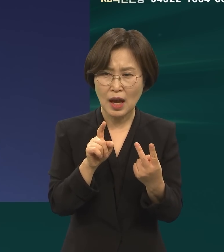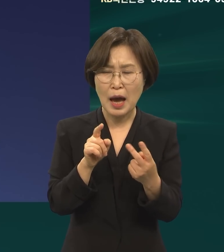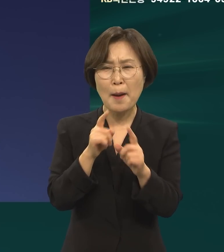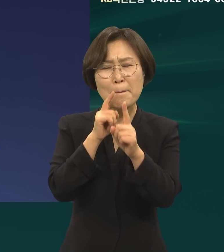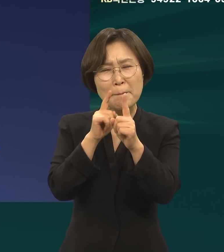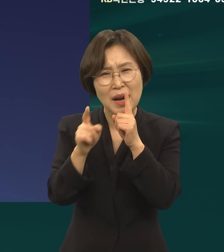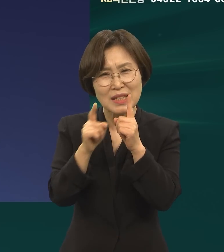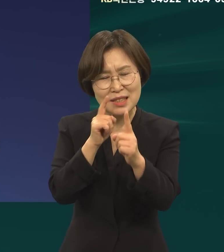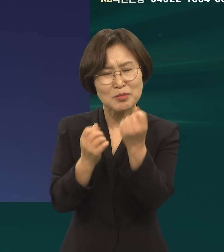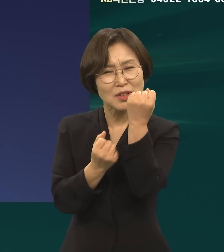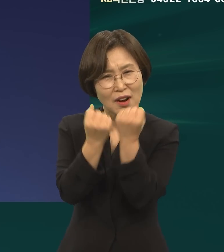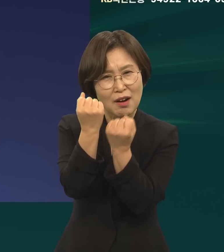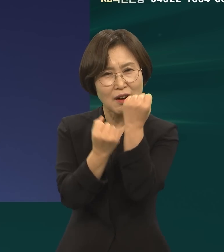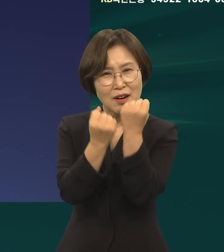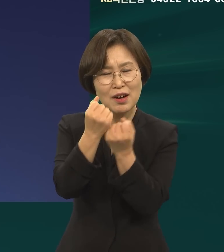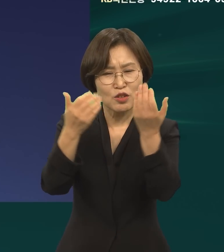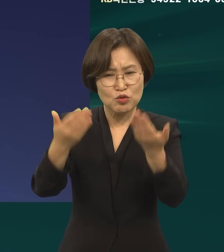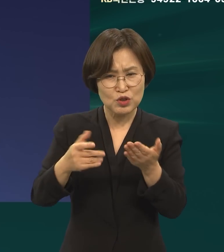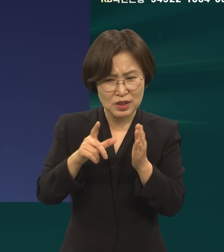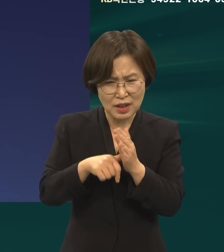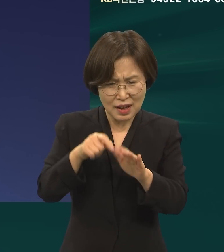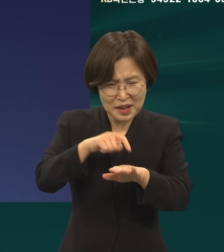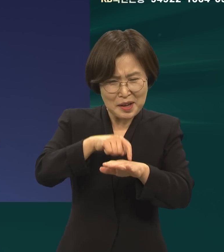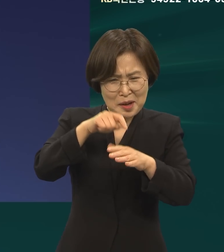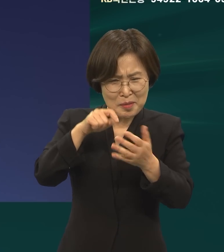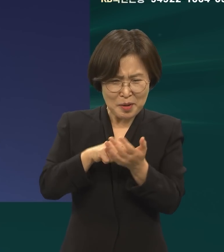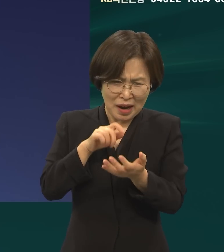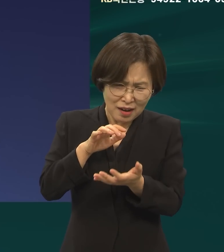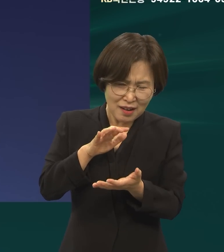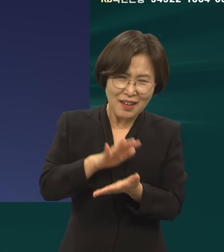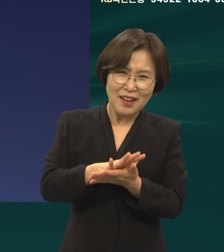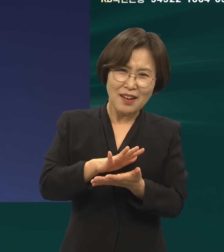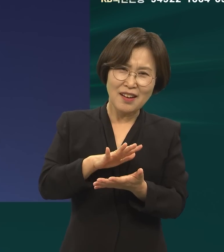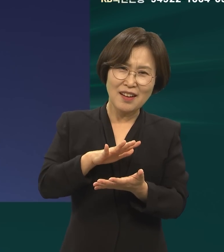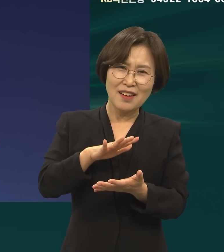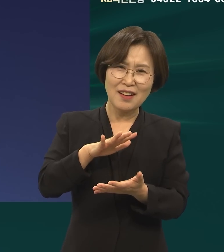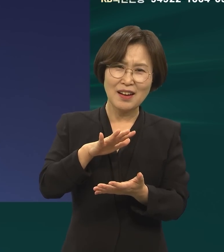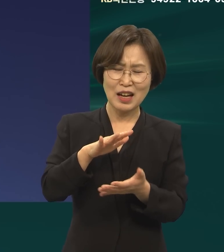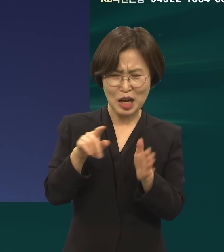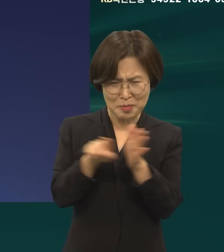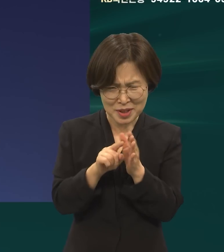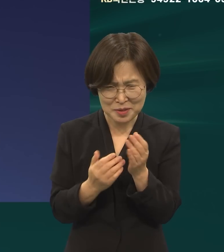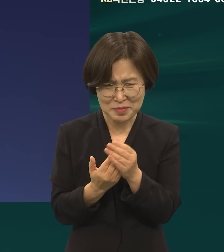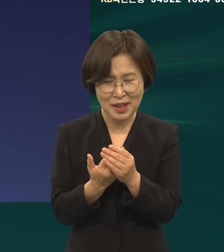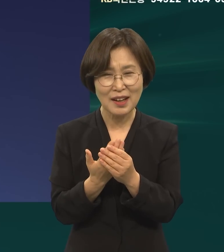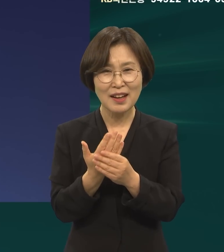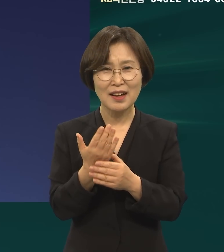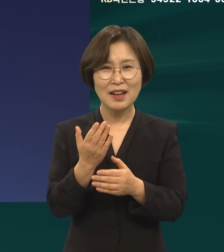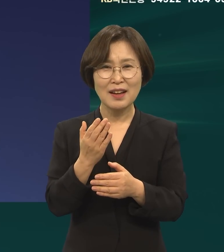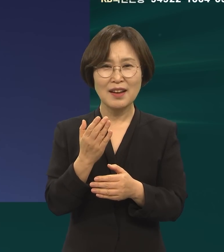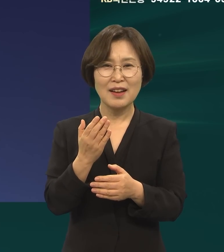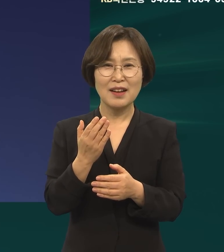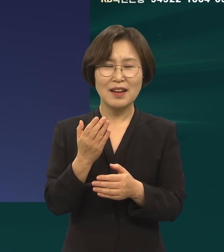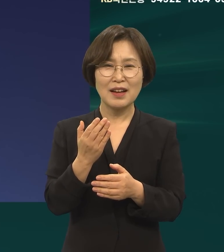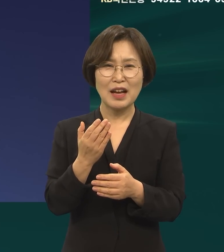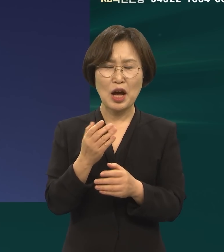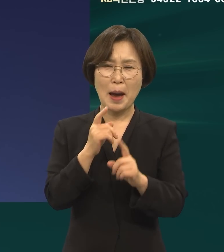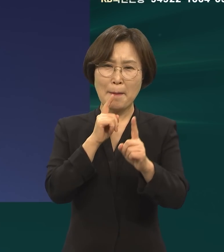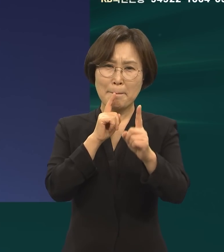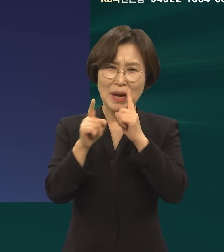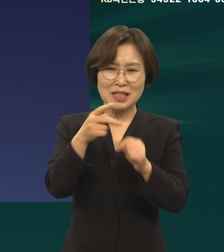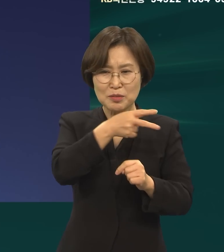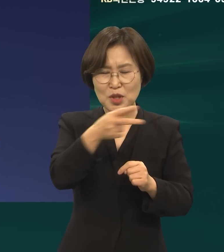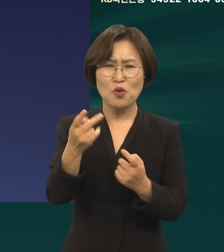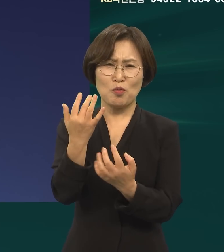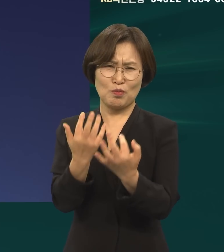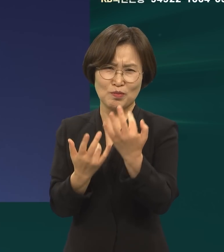때 우리 마음이 뜨거워지지 않더냐, 믿음이 생기지 않더냐. 여러분, 말씀이 불이라는 걸 아셔야